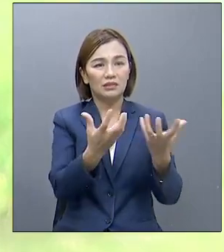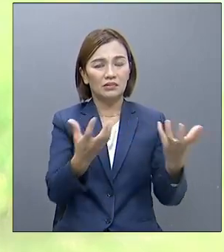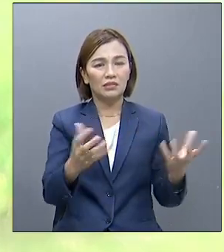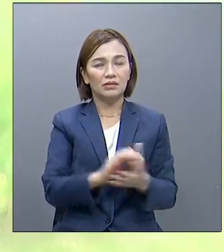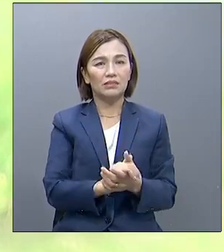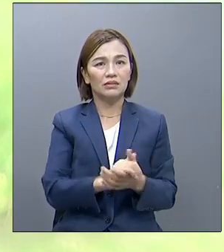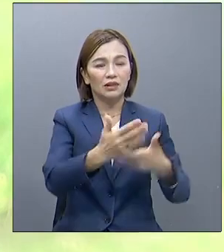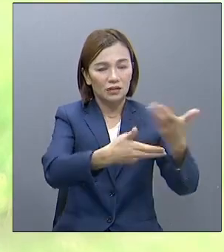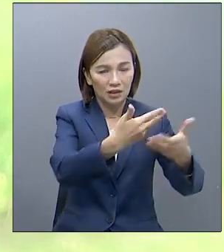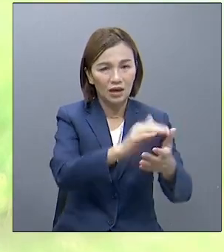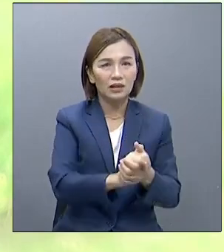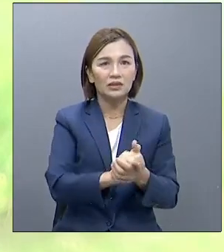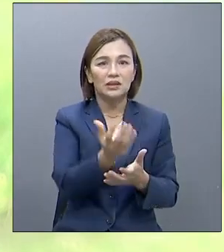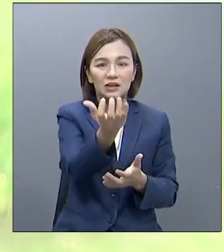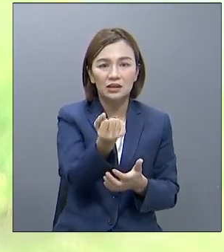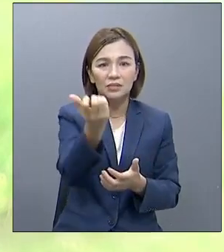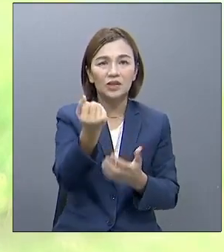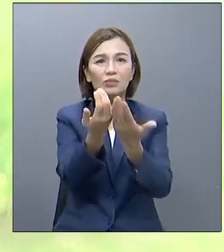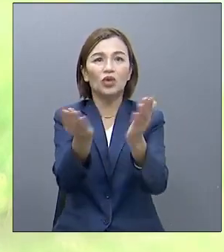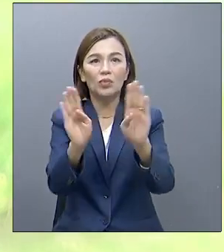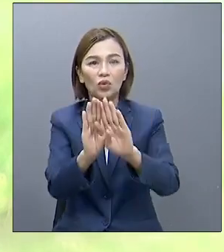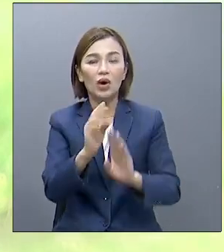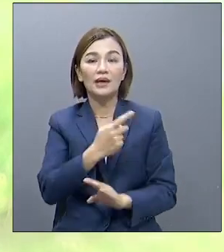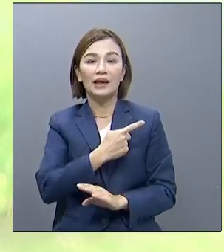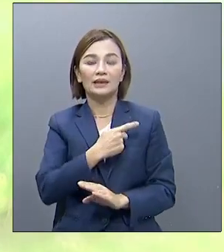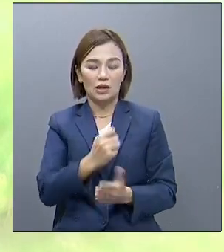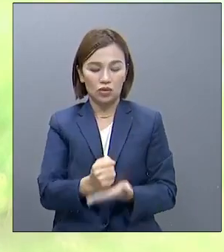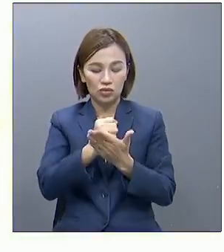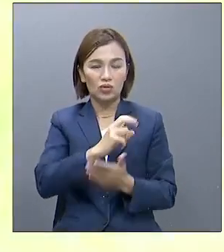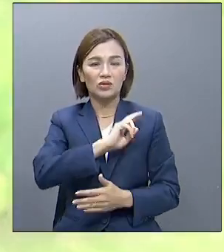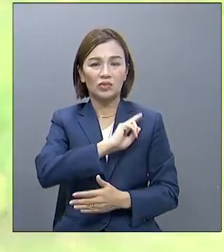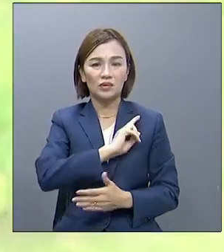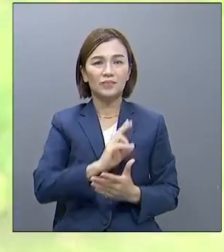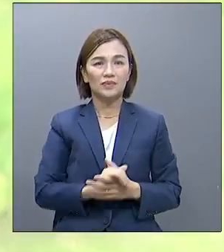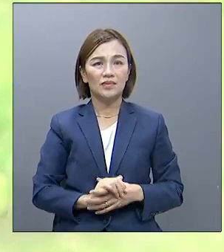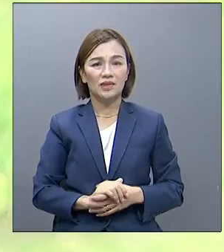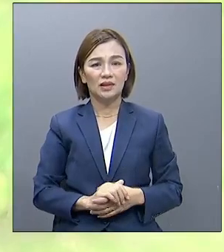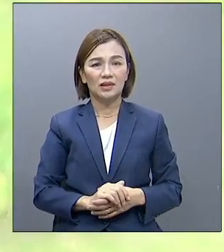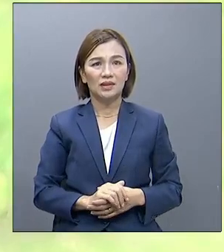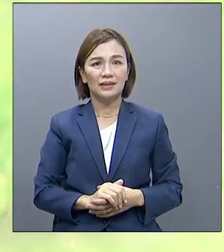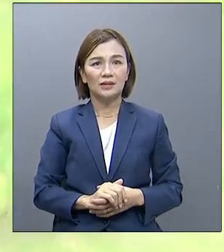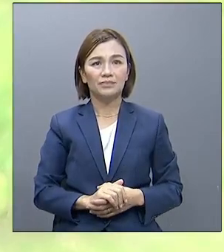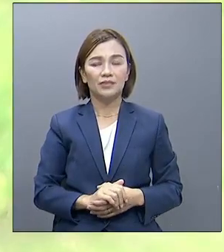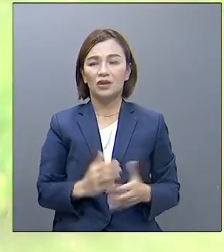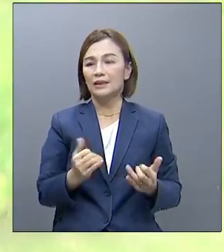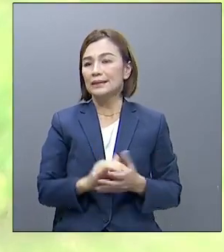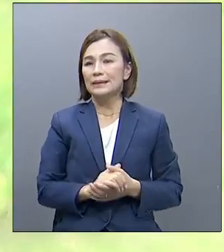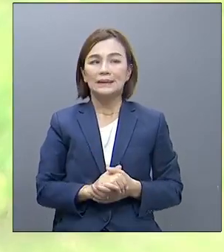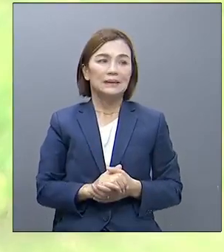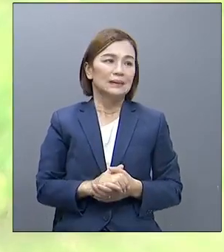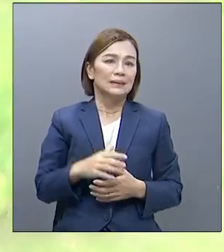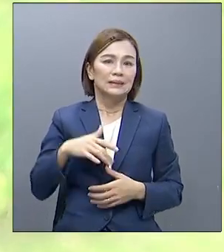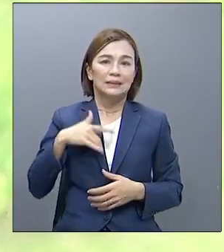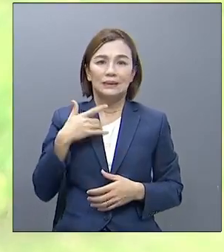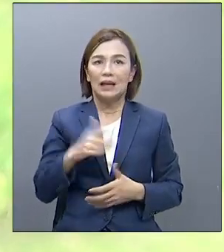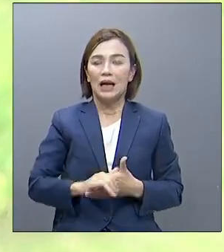าติยืมนี่มันก็เกรงใจเขาครับเราต้องช่วยเหลือตัวเองให้ได้มากที่สุดเหมือนมันเคว้งเลยครับตอนนี้นี่เขากู้มาเย